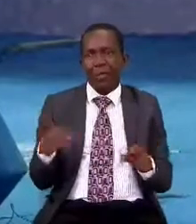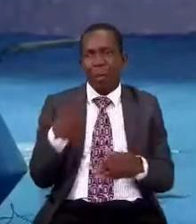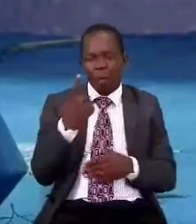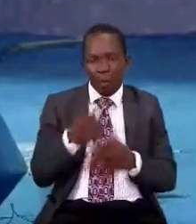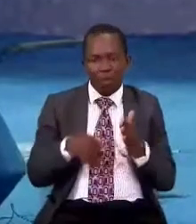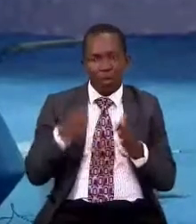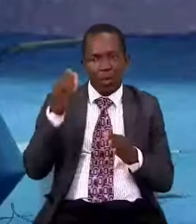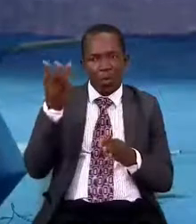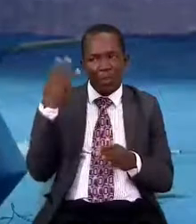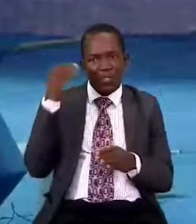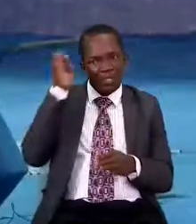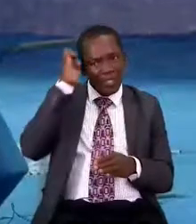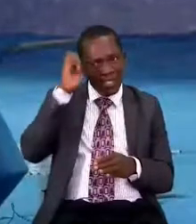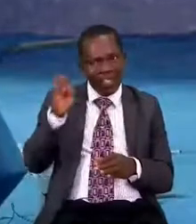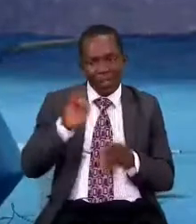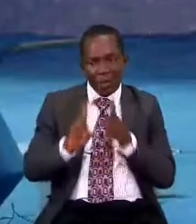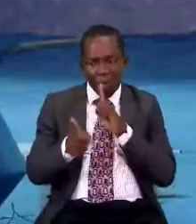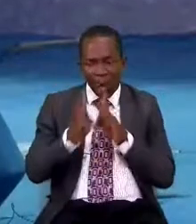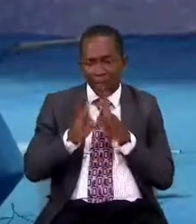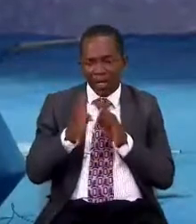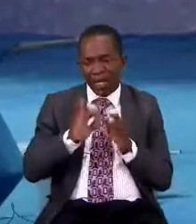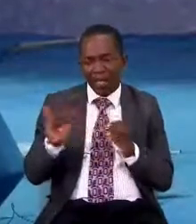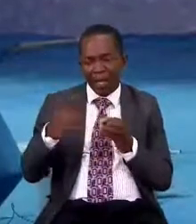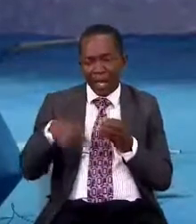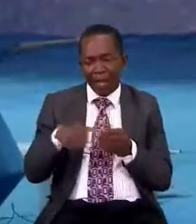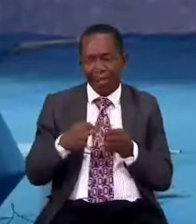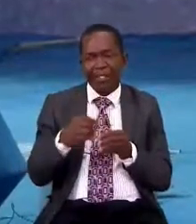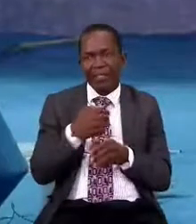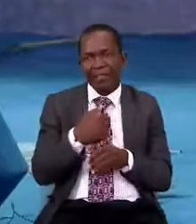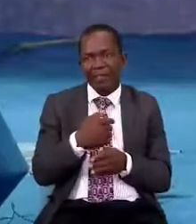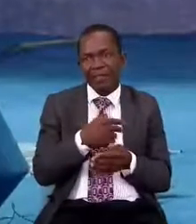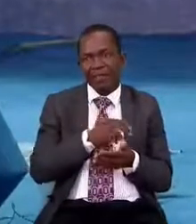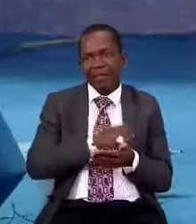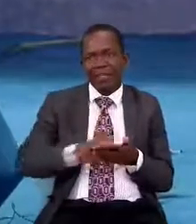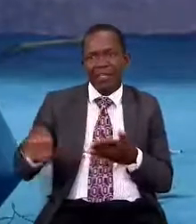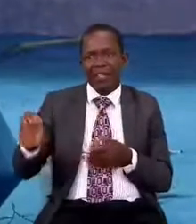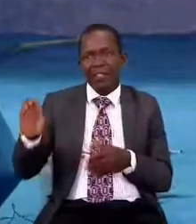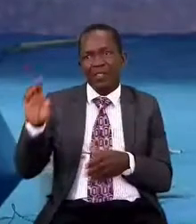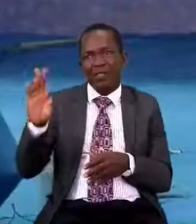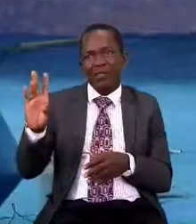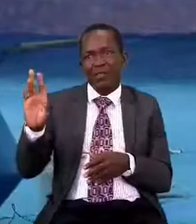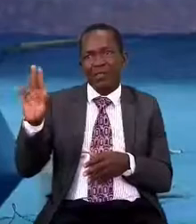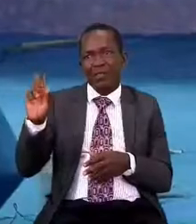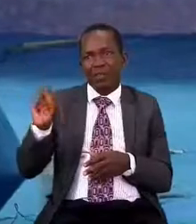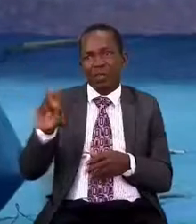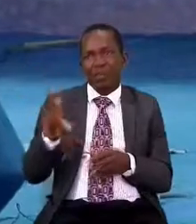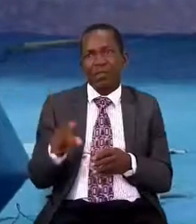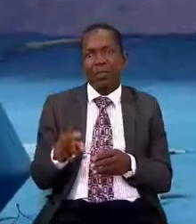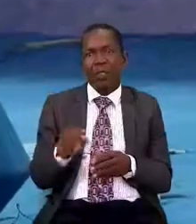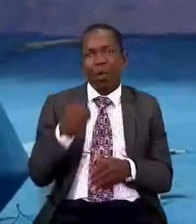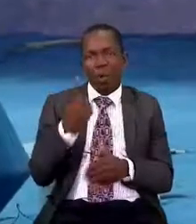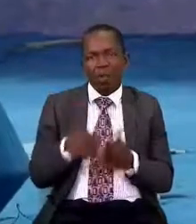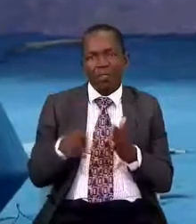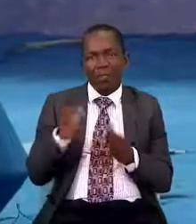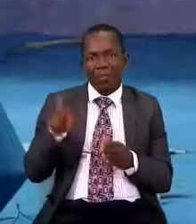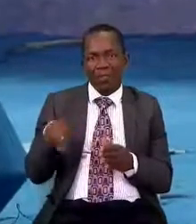12. Cela nous disait ce dont parlait Philippe. Le nom au-dessus de tout autre nom.